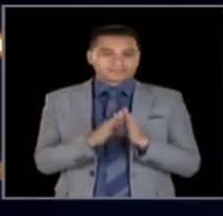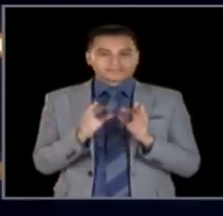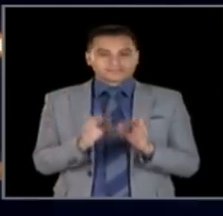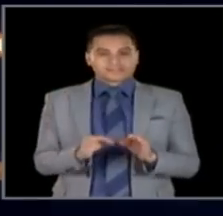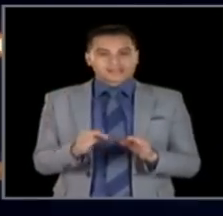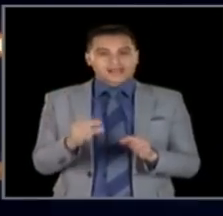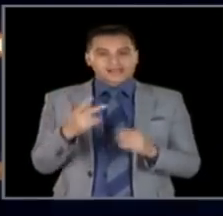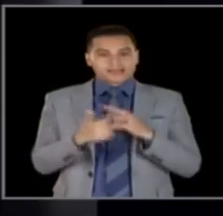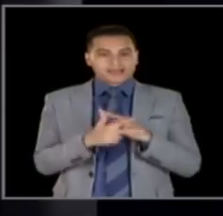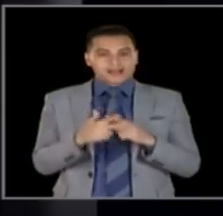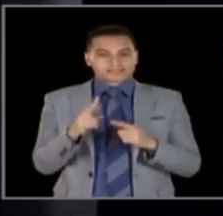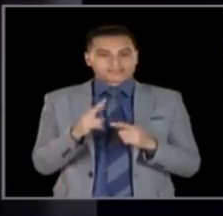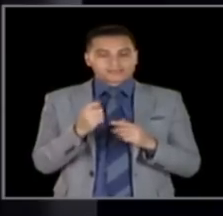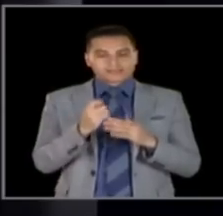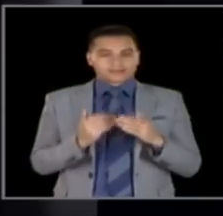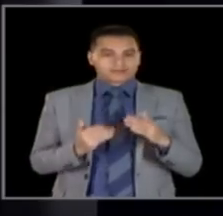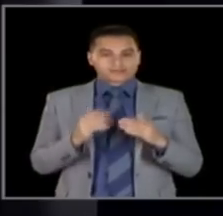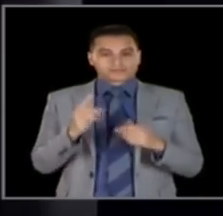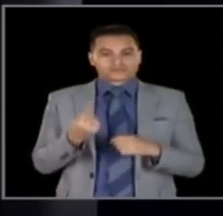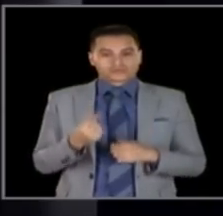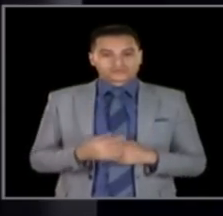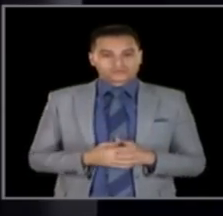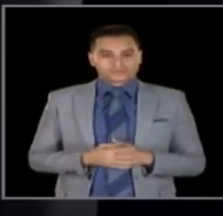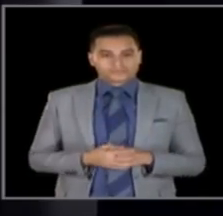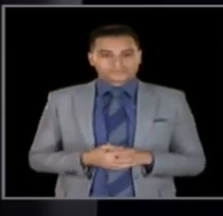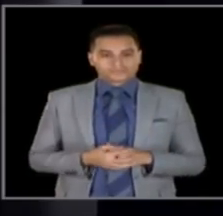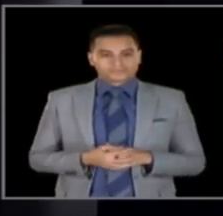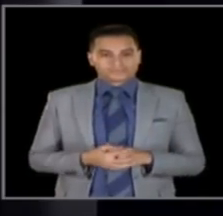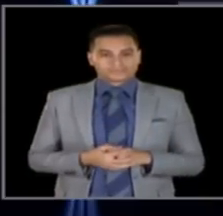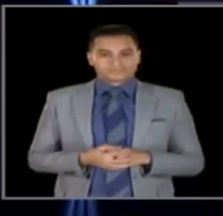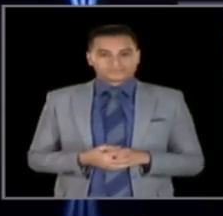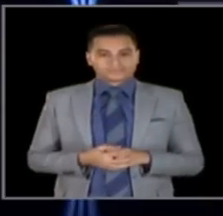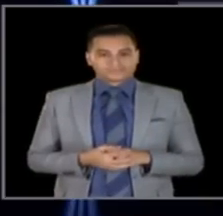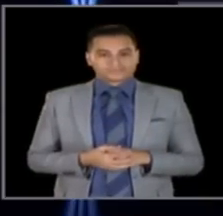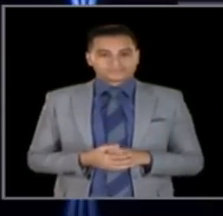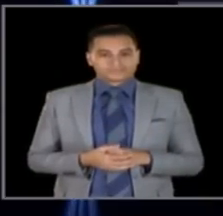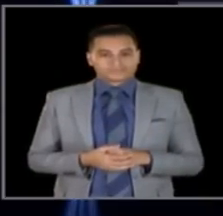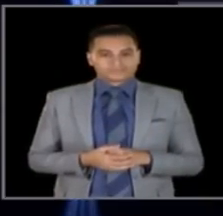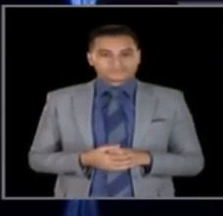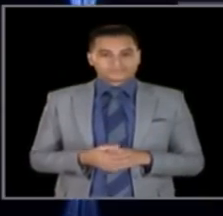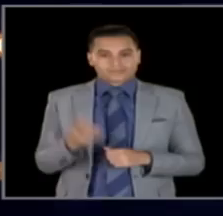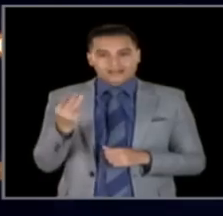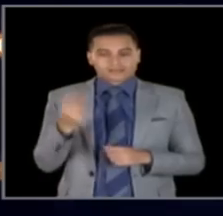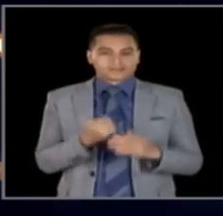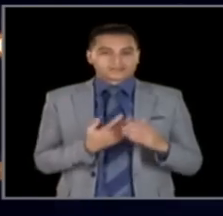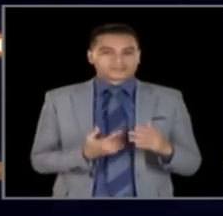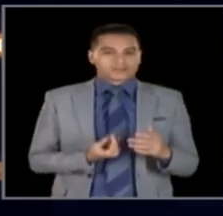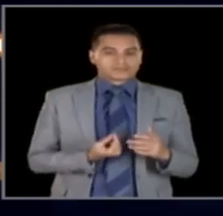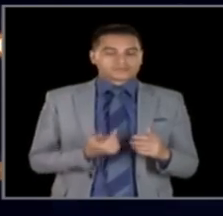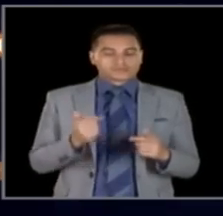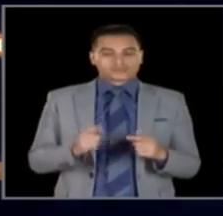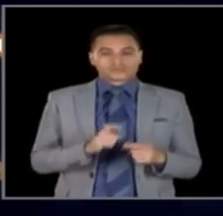الشديد 3 سبعات ناقص 15. فايترز 30. سؤال في